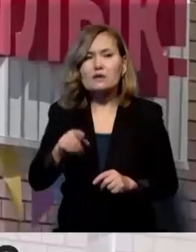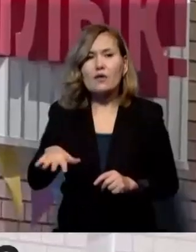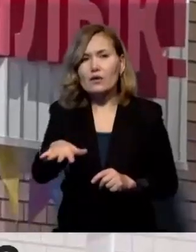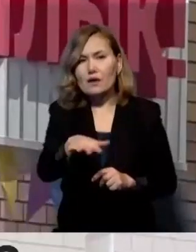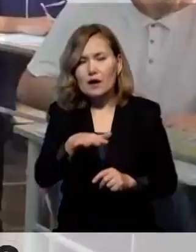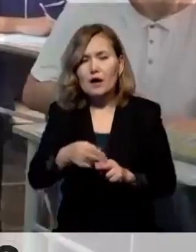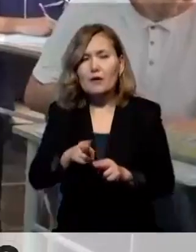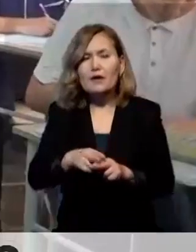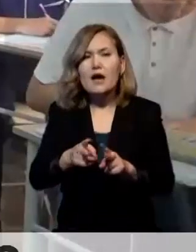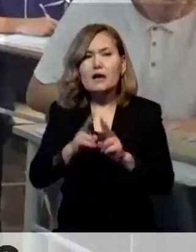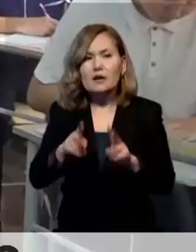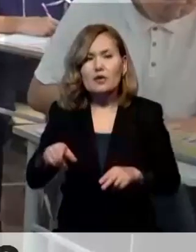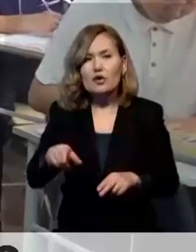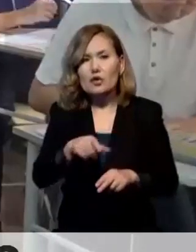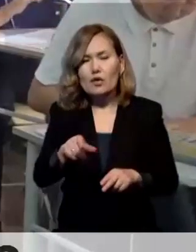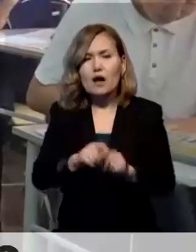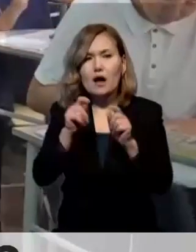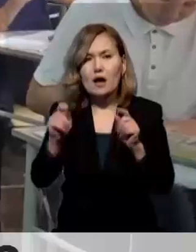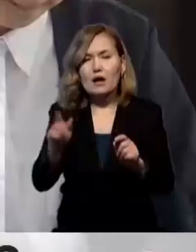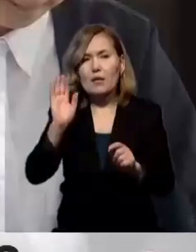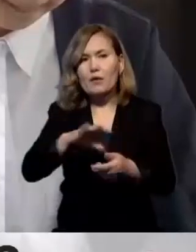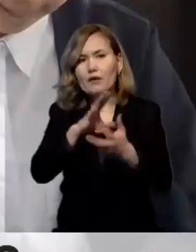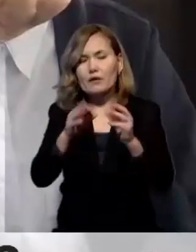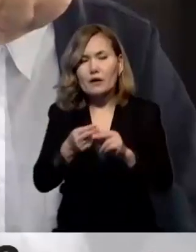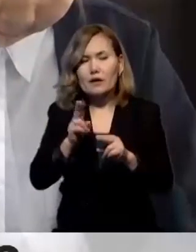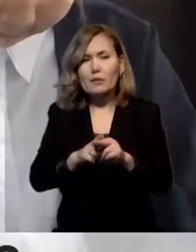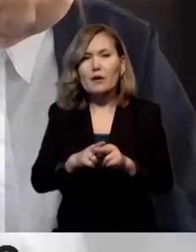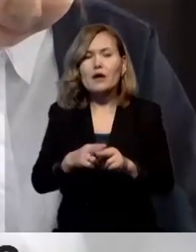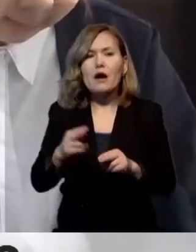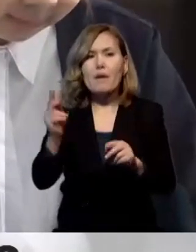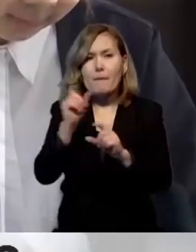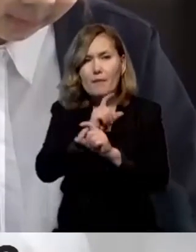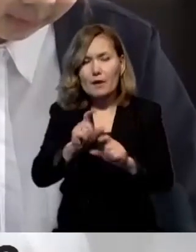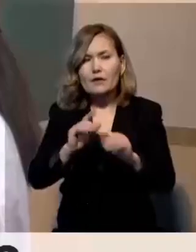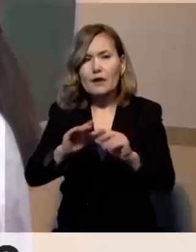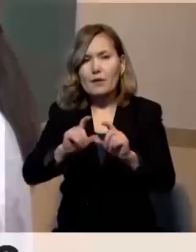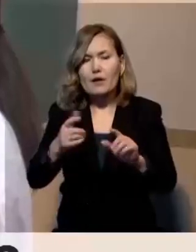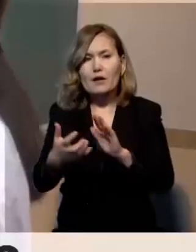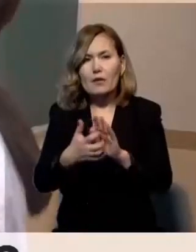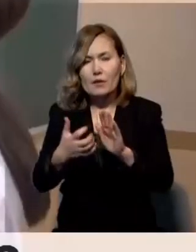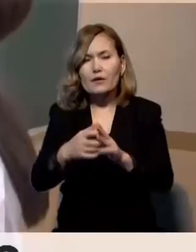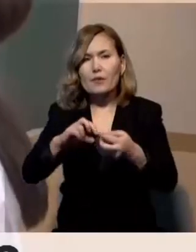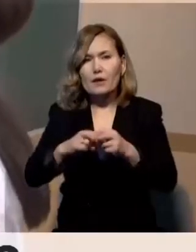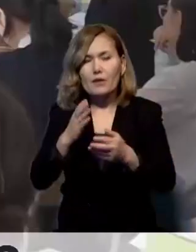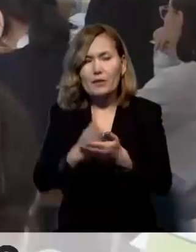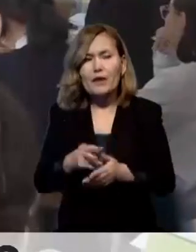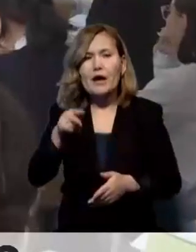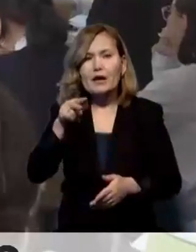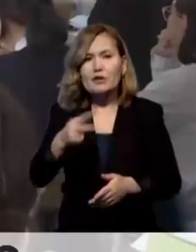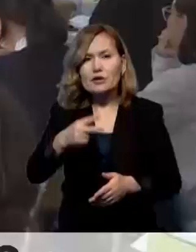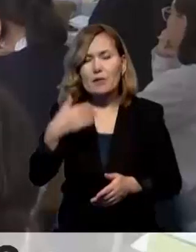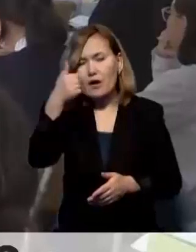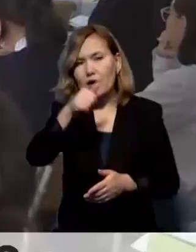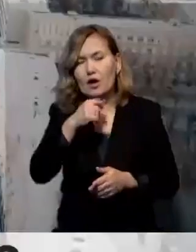салынады. Бүгінде облыстағы білім ошақтарында 9 мыңға жуық балаға орын жетіспейді. Осы орайда 2025 жылға дейін Абай облысында